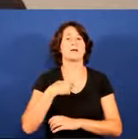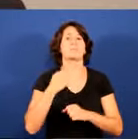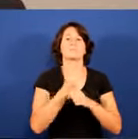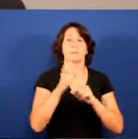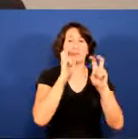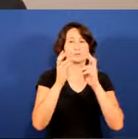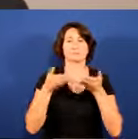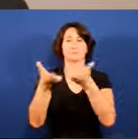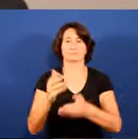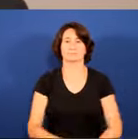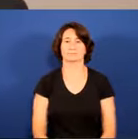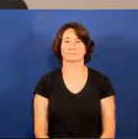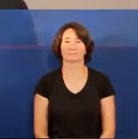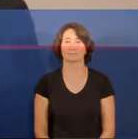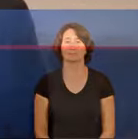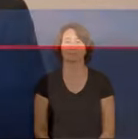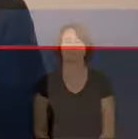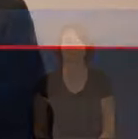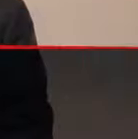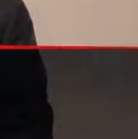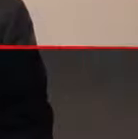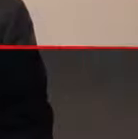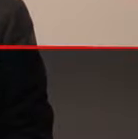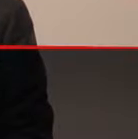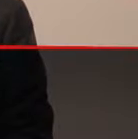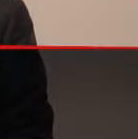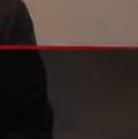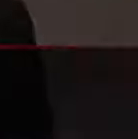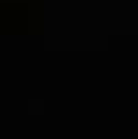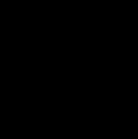egingo da Gazte Lanbideren azoka hori azaroaren 5 eta 6, Euskalduna Jauregian.